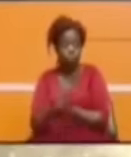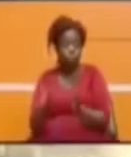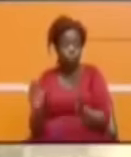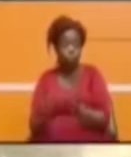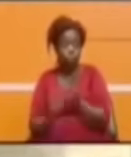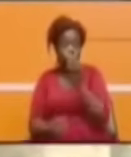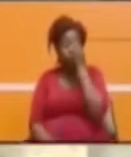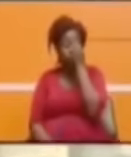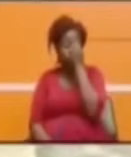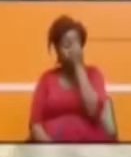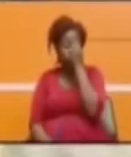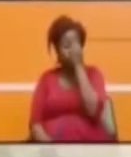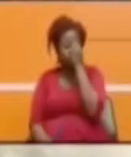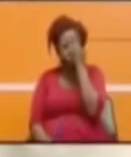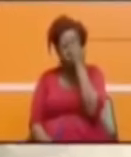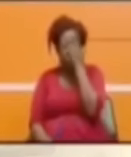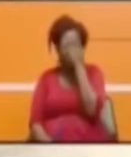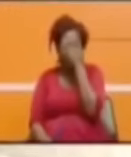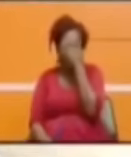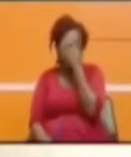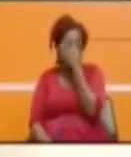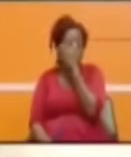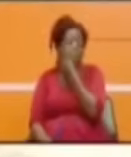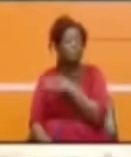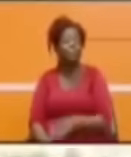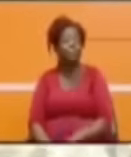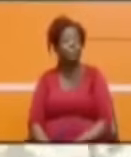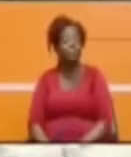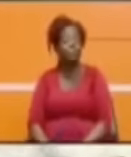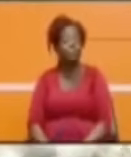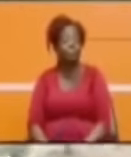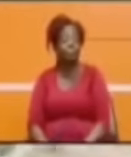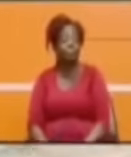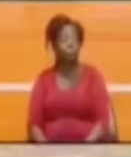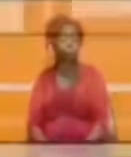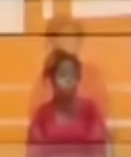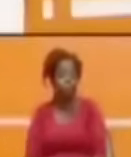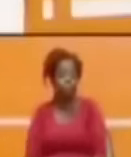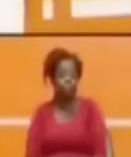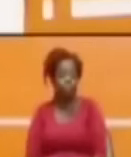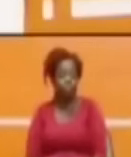kizawire ne William Mutyaba bakusakidde gwino ku Bukedde TV